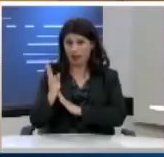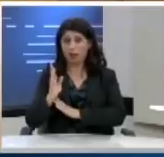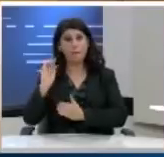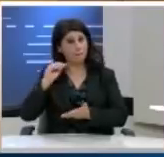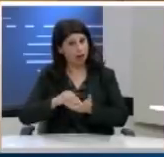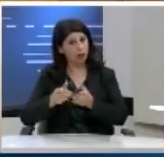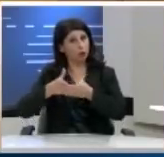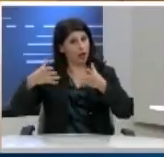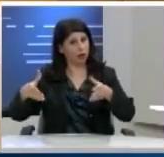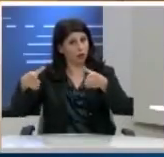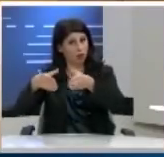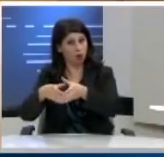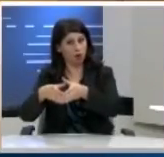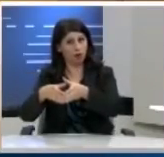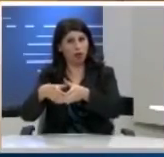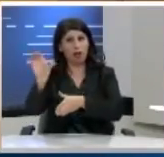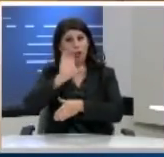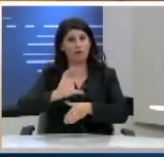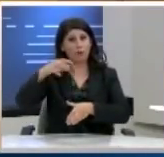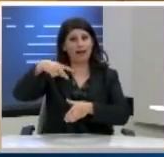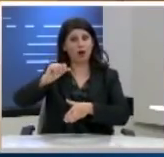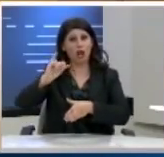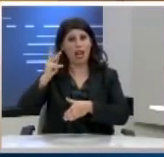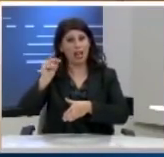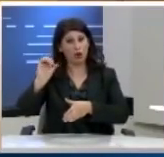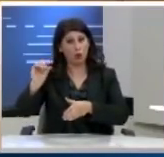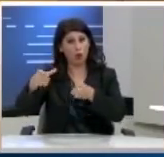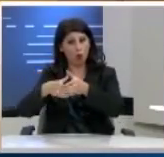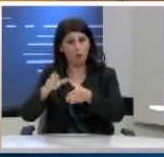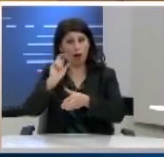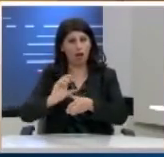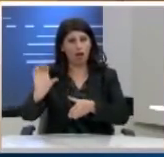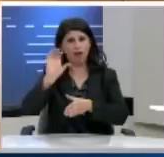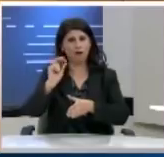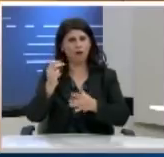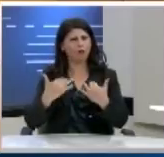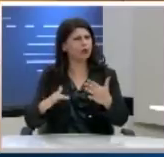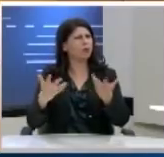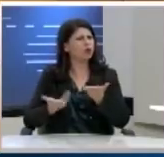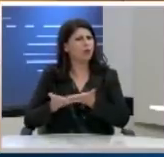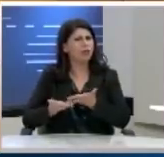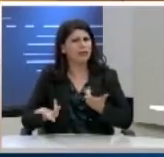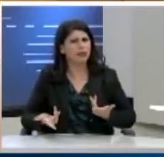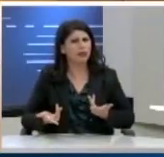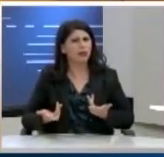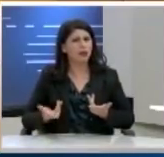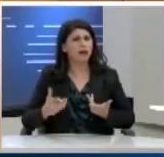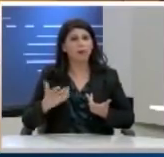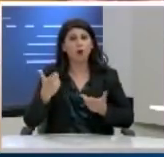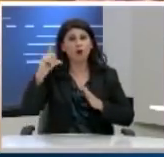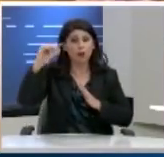μπλοκ, το Ευρωπαϊκό Λαϊκό Κόμμα στην Ευρωβουλή, πώς σας βοηθήσανε? Δηλαδή, πόσο θα είχε πέσει το εισόδημα που